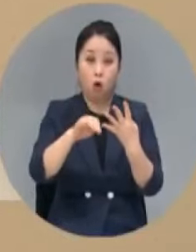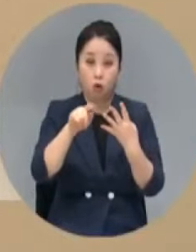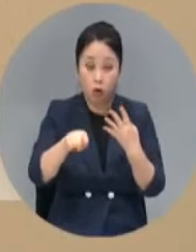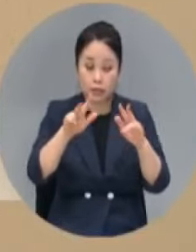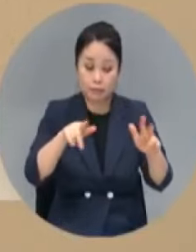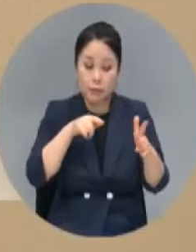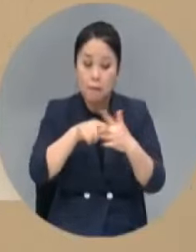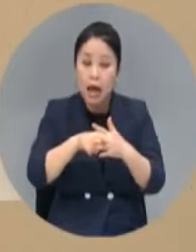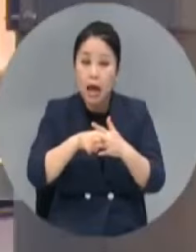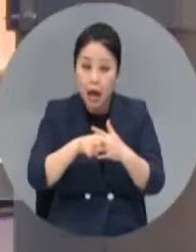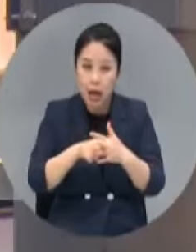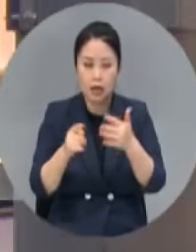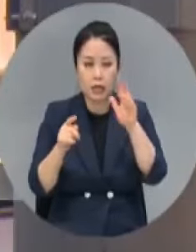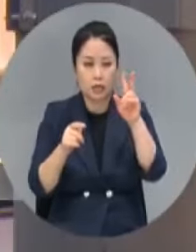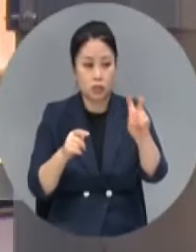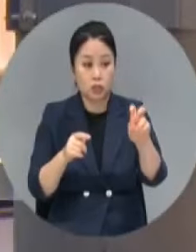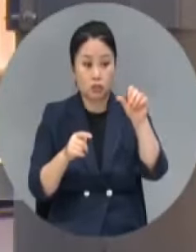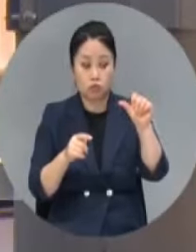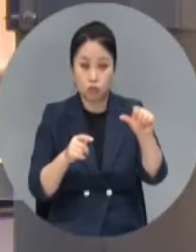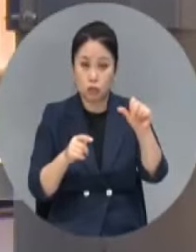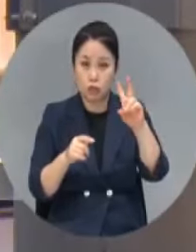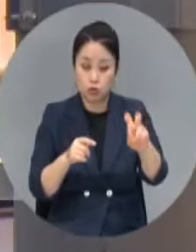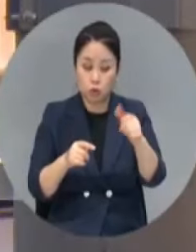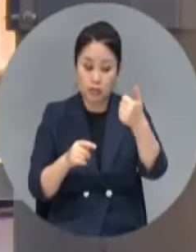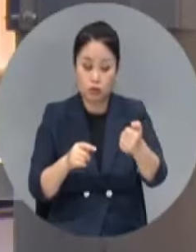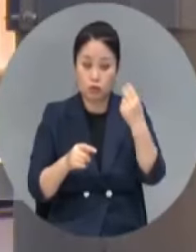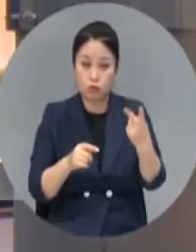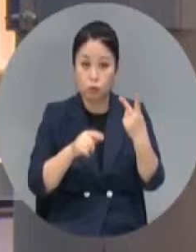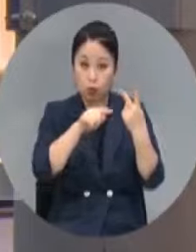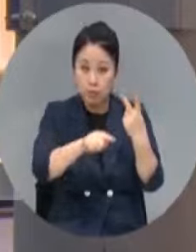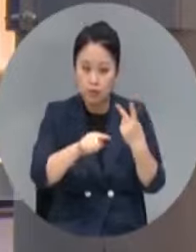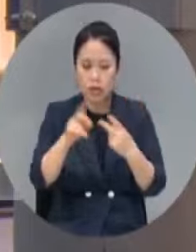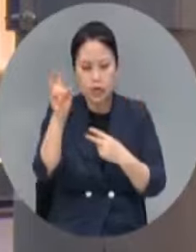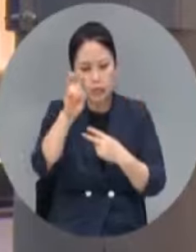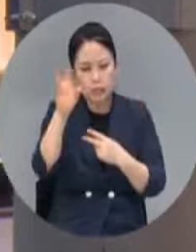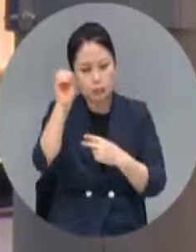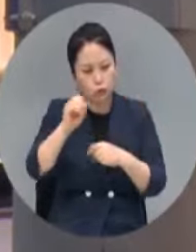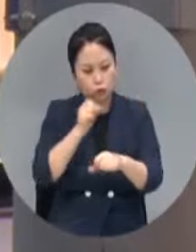52곳은 20%의 수수료를 떼고 무려 100억 원의 수익을 올렸습니다.